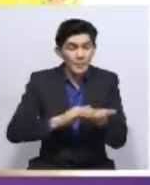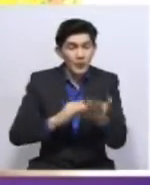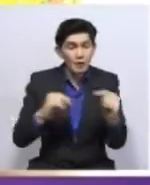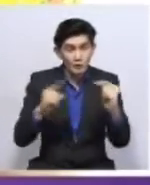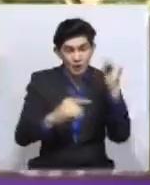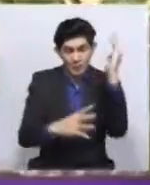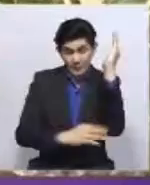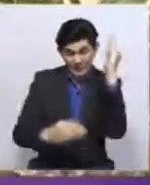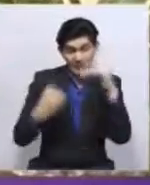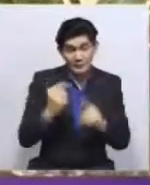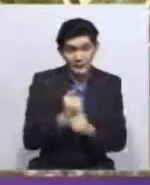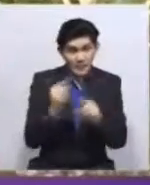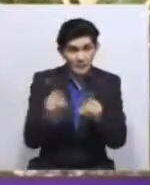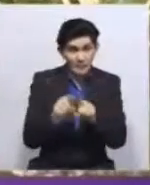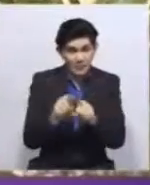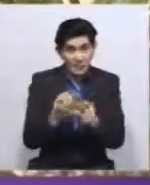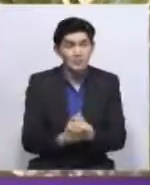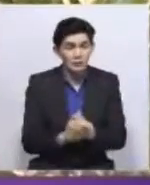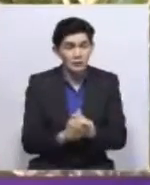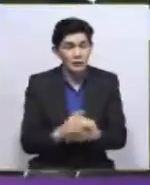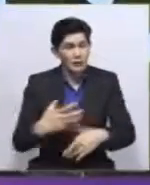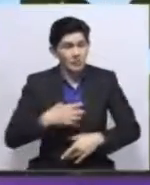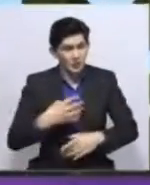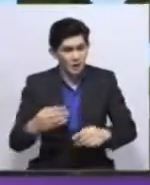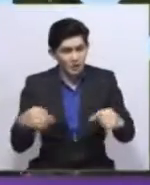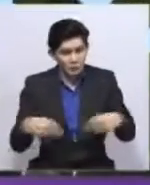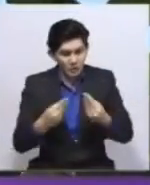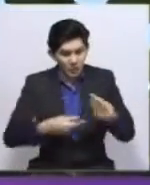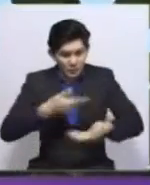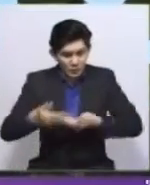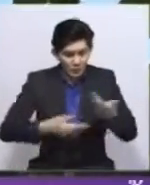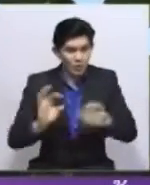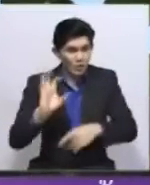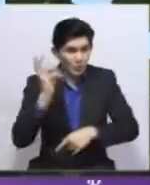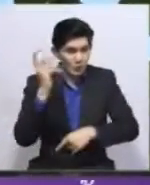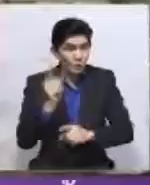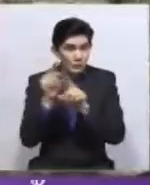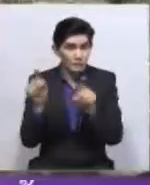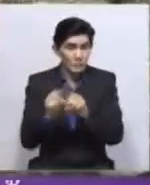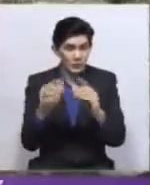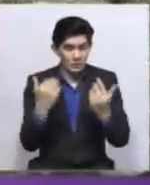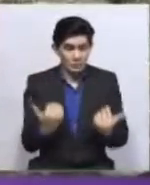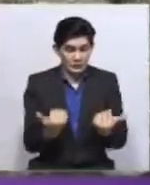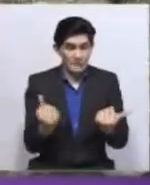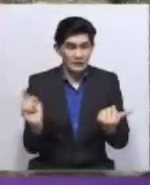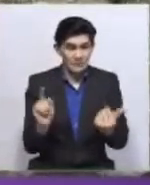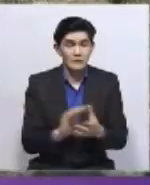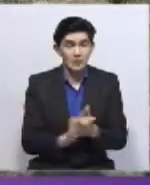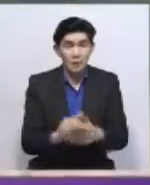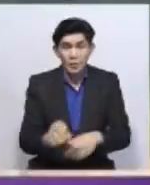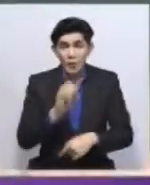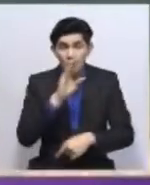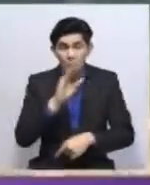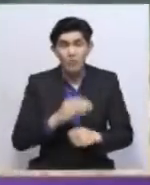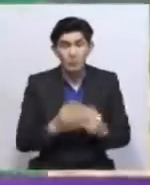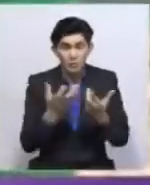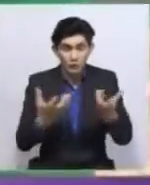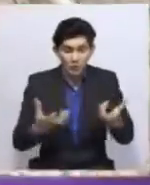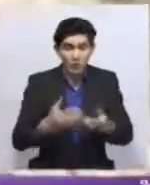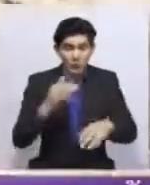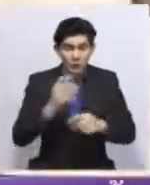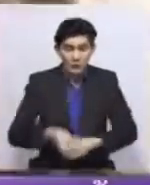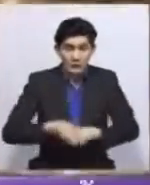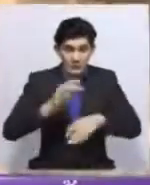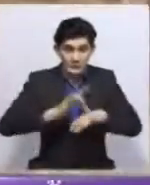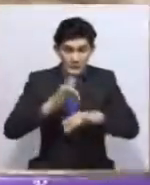รีย์นะครับเพื่อที่จะตอบสนองนะครับความต้องการของตลาดนะครับของตลาดโลกปัจจุบันนะครับต้องบอกว่าตลาดสินค้าเกษตรอินท